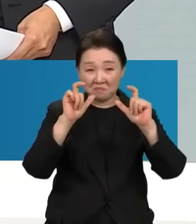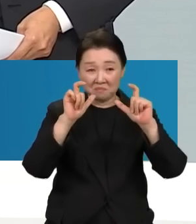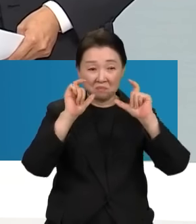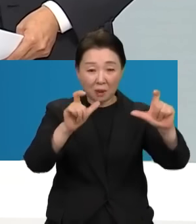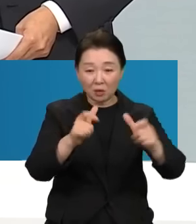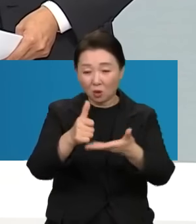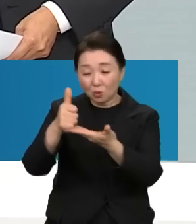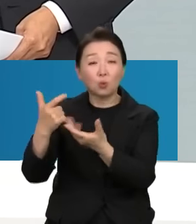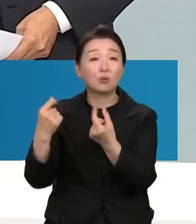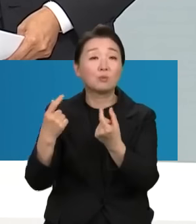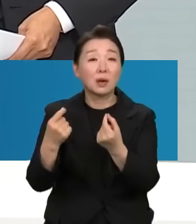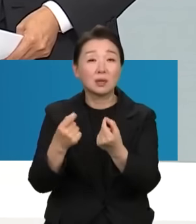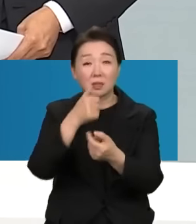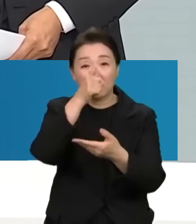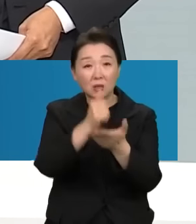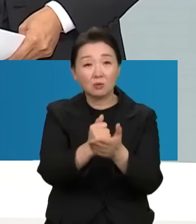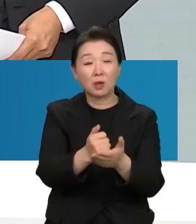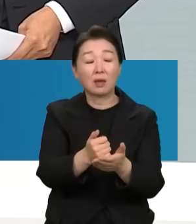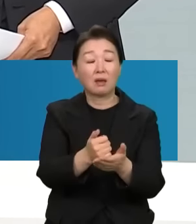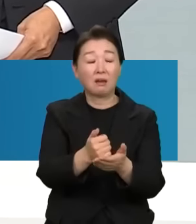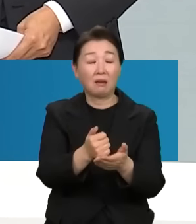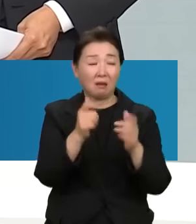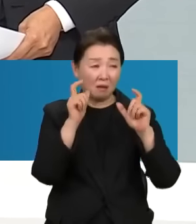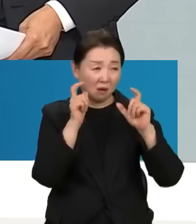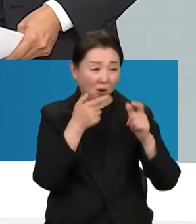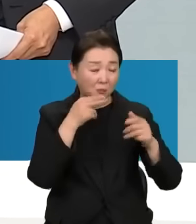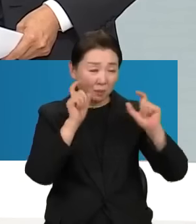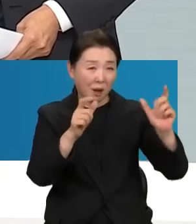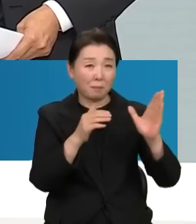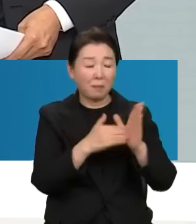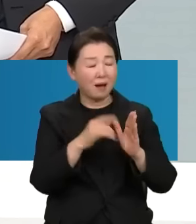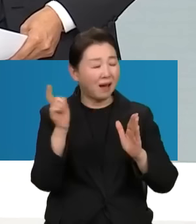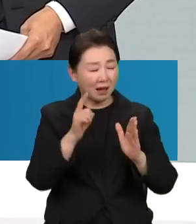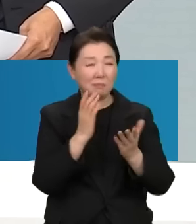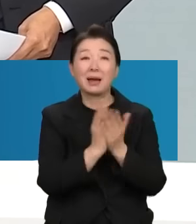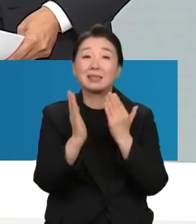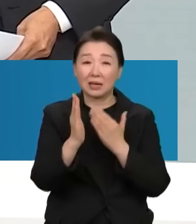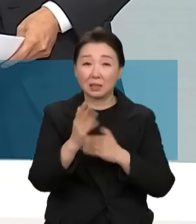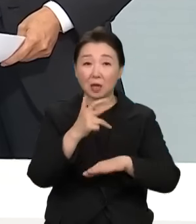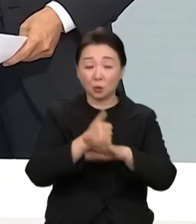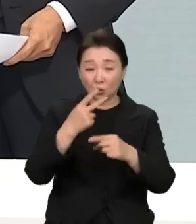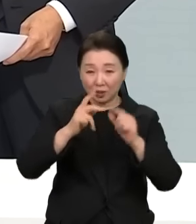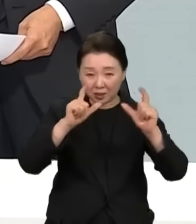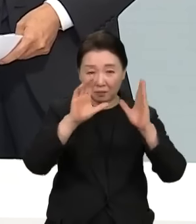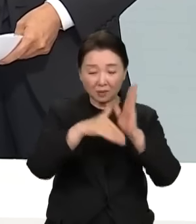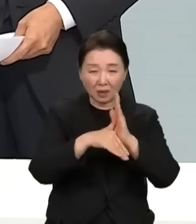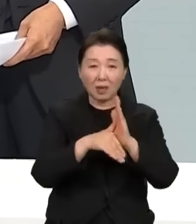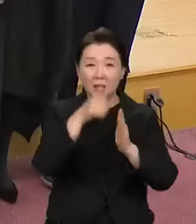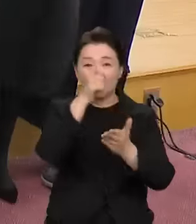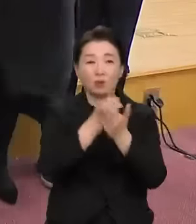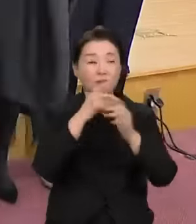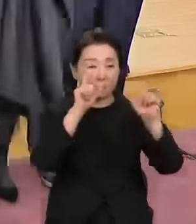존중한다면서도 무죄 선고는 부당하다. 2심에선 뒤집힐 것이란 식의 발언이 잇따랐습니다. 유한울 기자입니다.